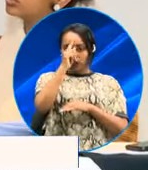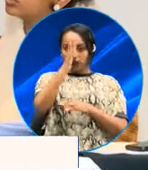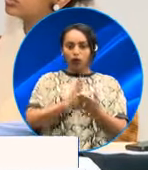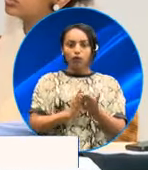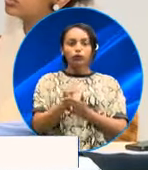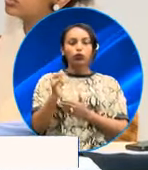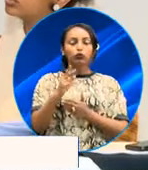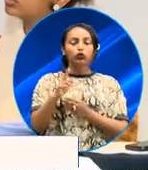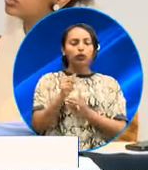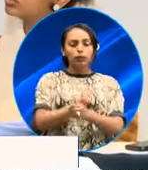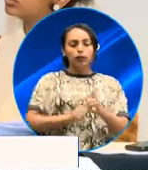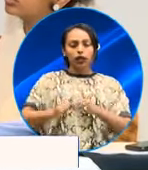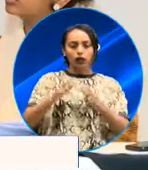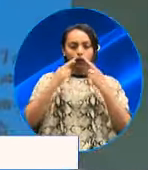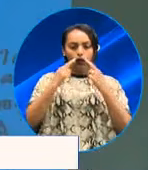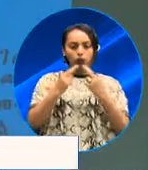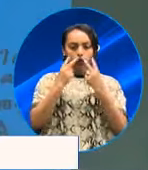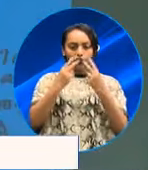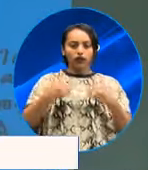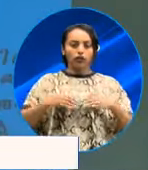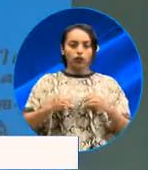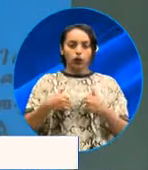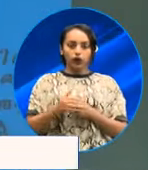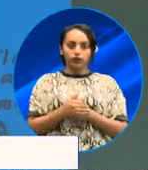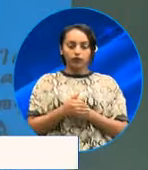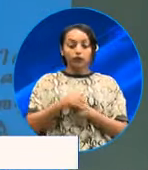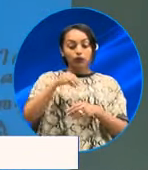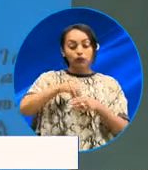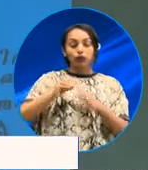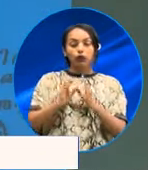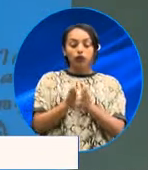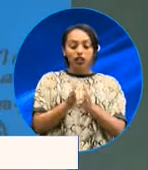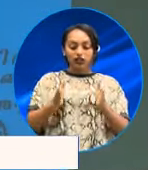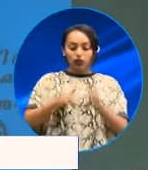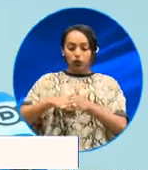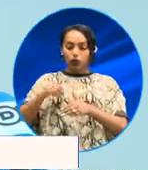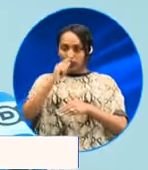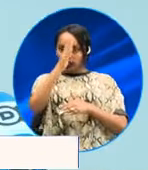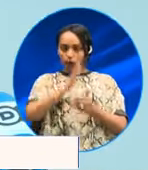የሰብአዊ መብት ኮሚሽን በቀዳሚ ሪፖርቱ ይፋ አድርጓል። በምርጫው